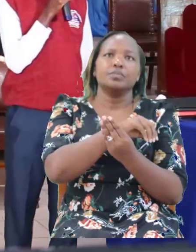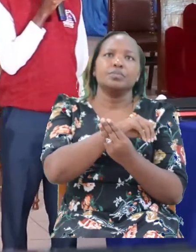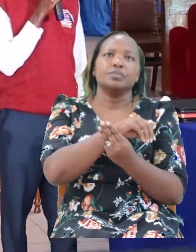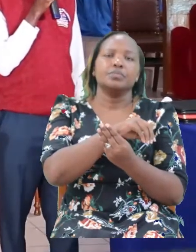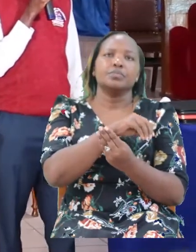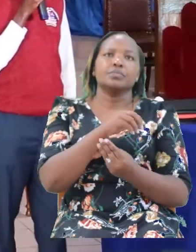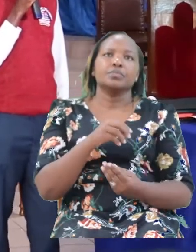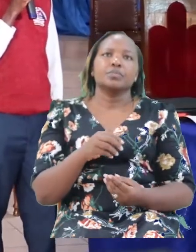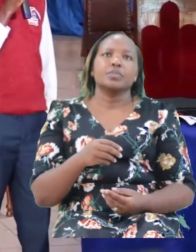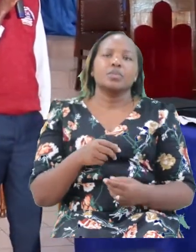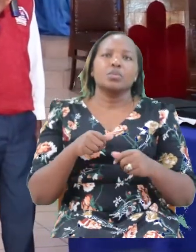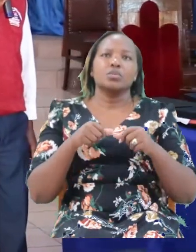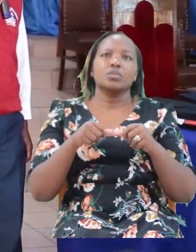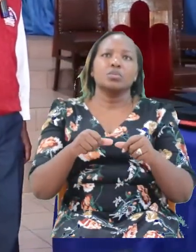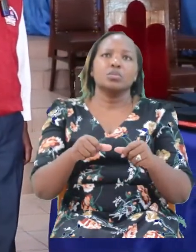atayavuna, kwa